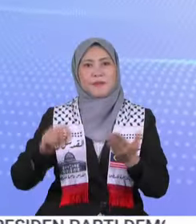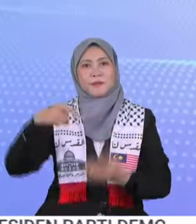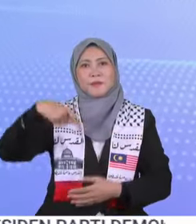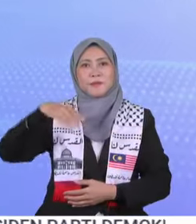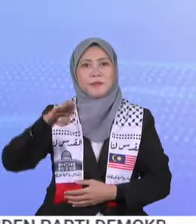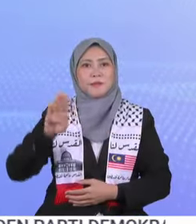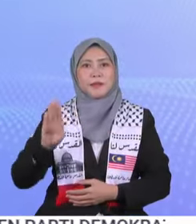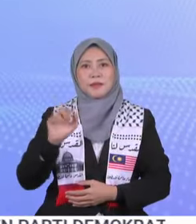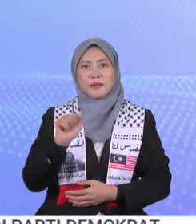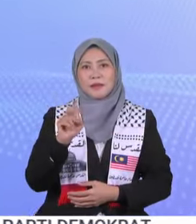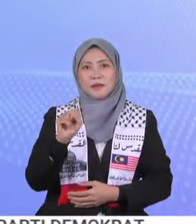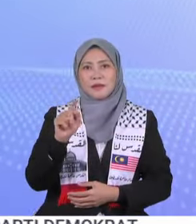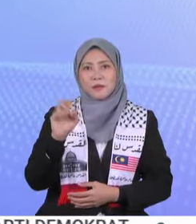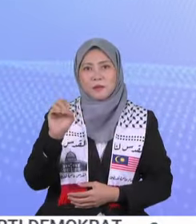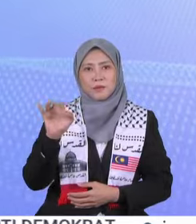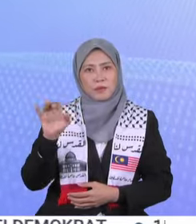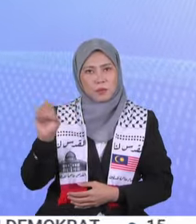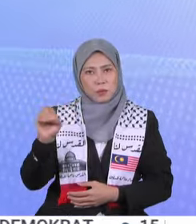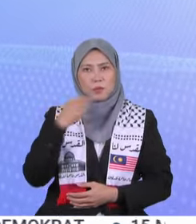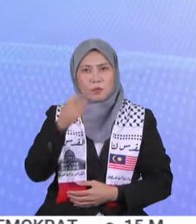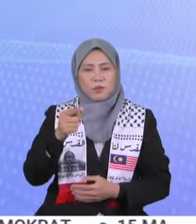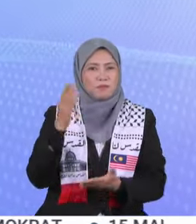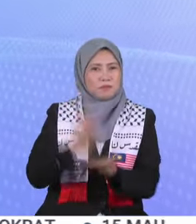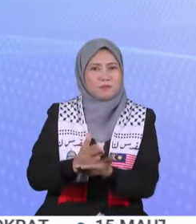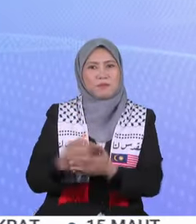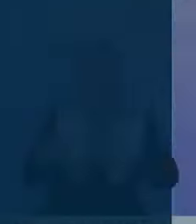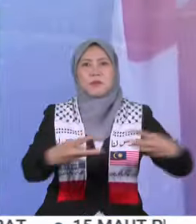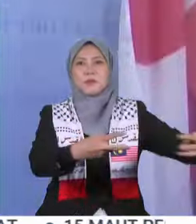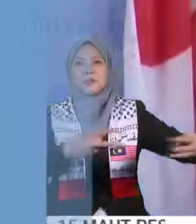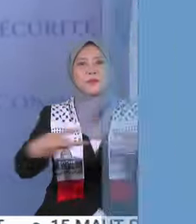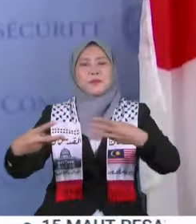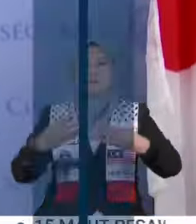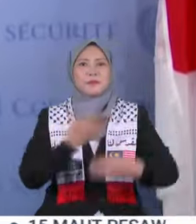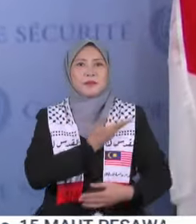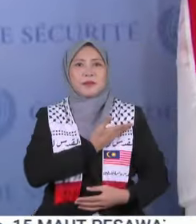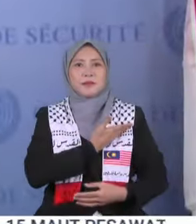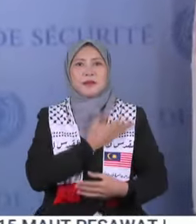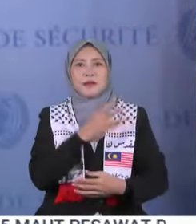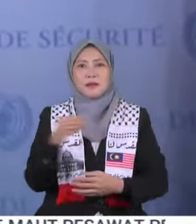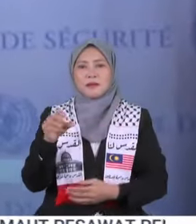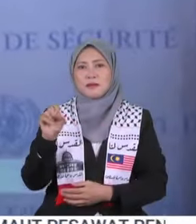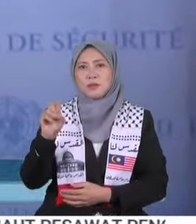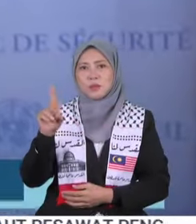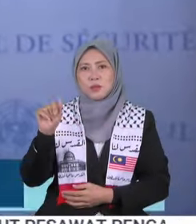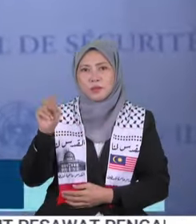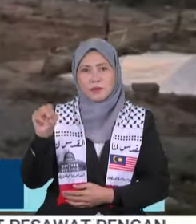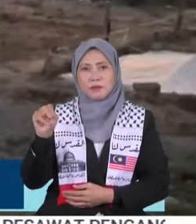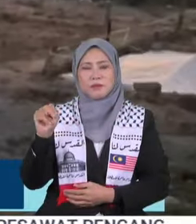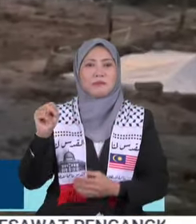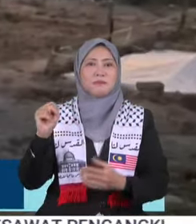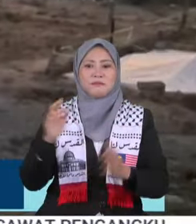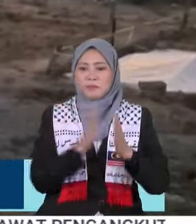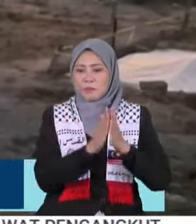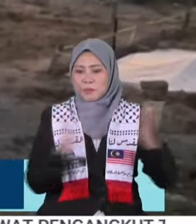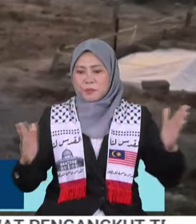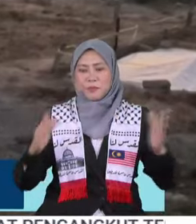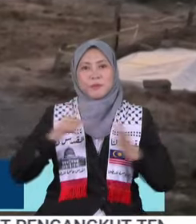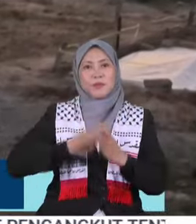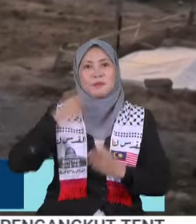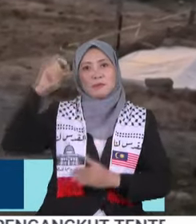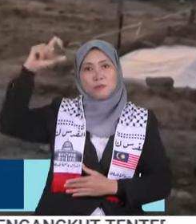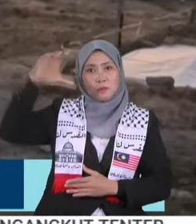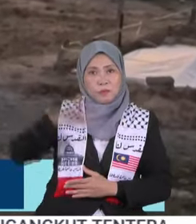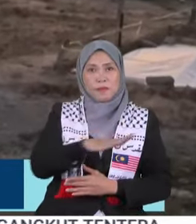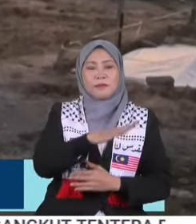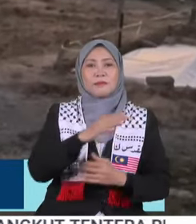Setiausaha Agong PBB Antonio Guterres menggesa gejatan senjata dilaksanakan di Semenanjung Gaza dan Sudan sepanjang Ramadan ini. Ia